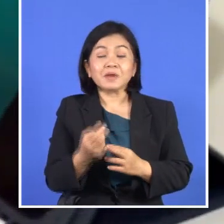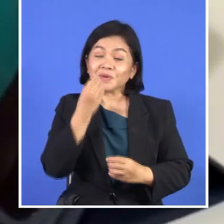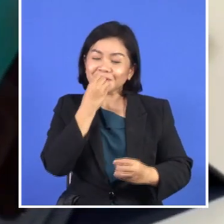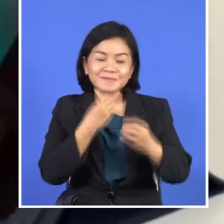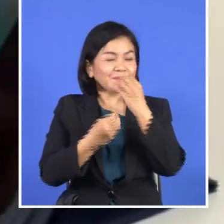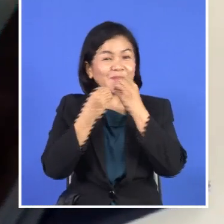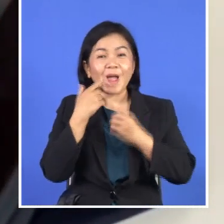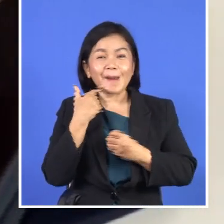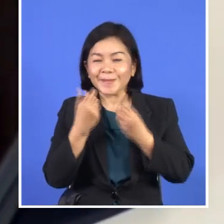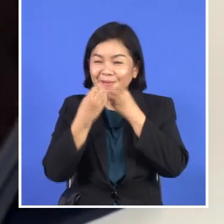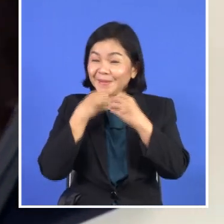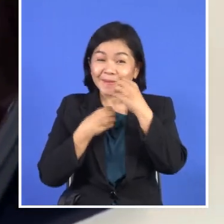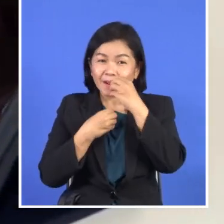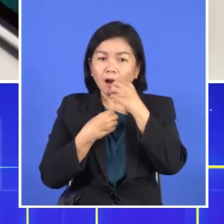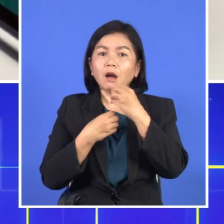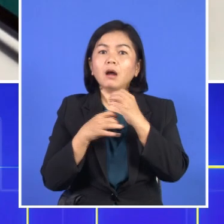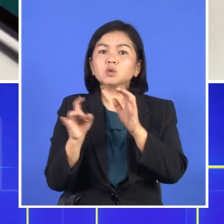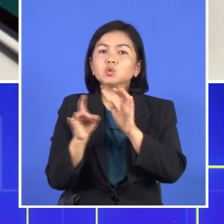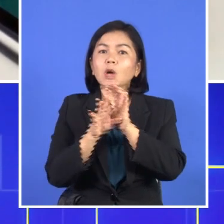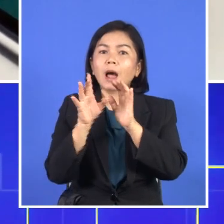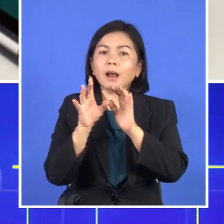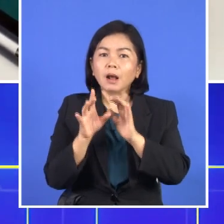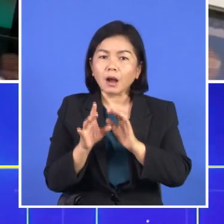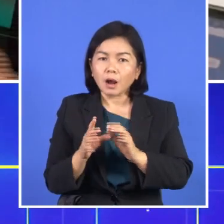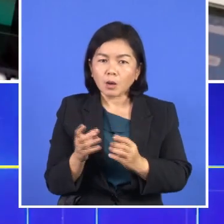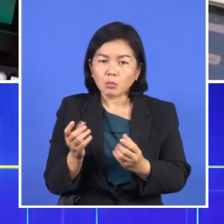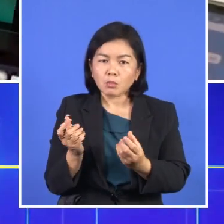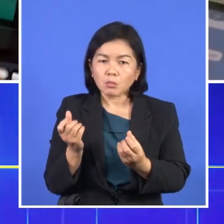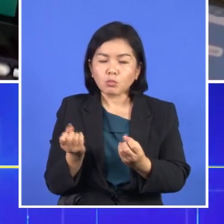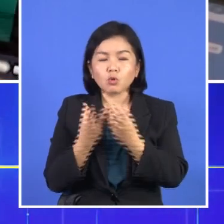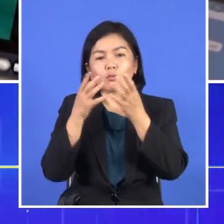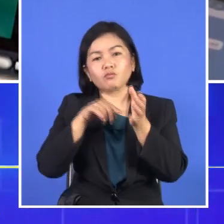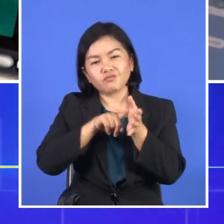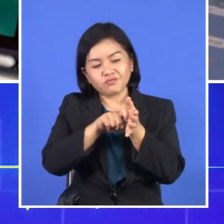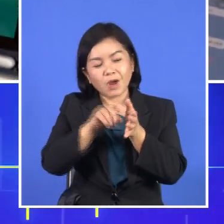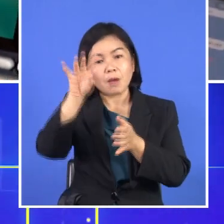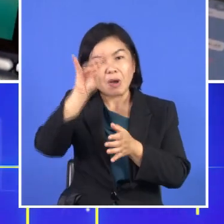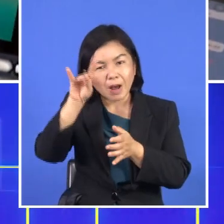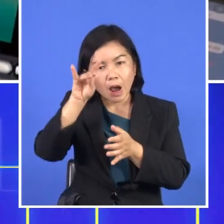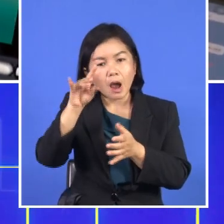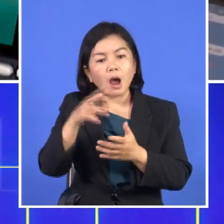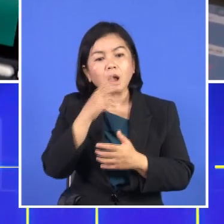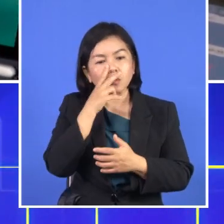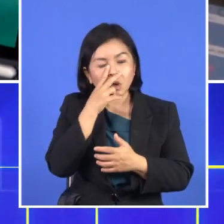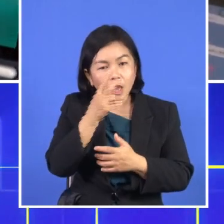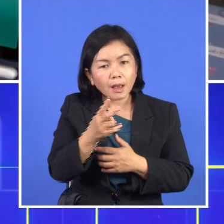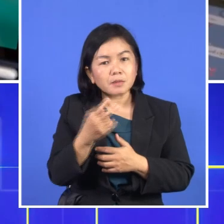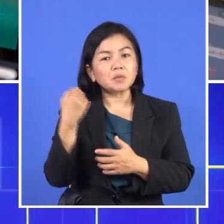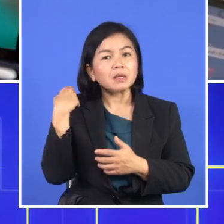บบอร่อยปากมันเดี๋ยวจะลำบากทวารหนักอะไรแบบนี้นะคะต้องระวังด้วยนะคะ สบายปากลำบากตูด ลำบากตูด ให้พูดให้มันชัดๆไป